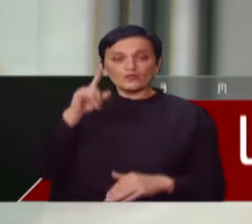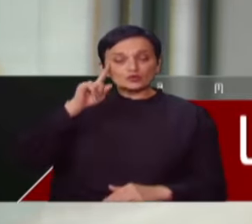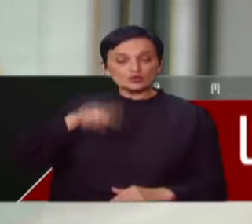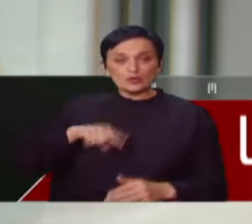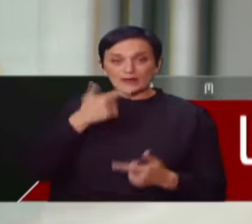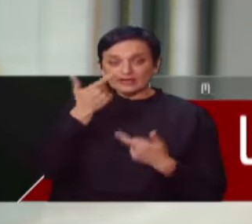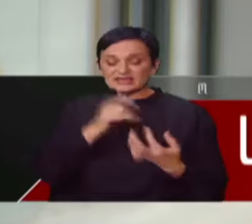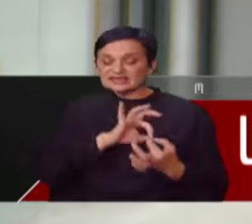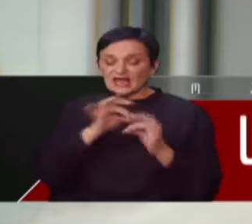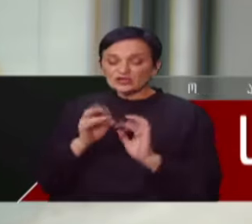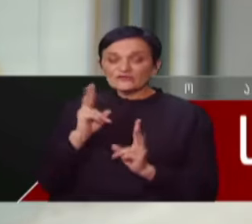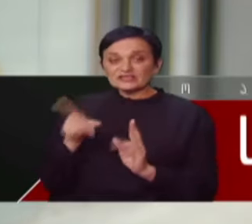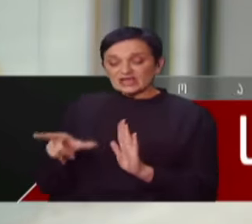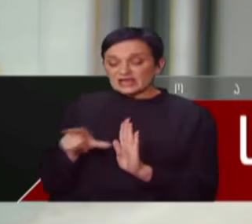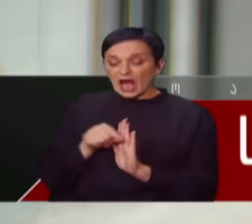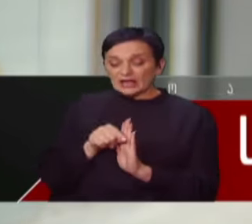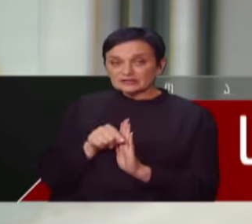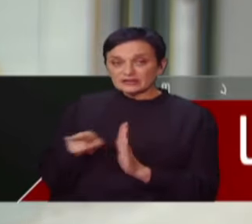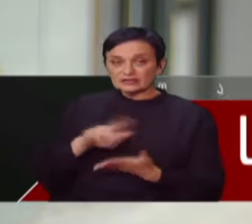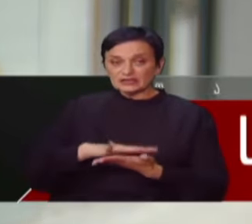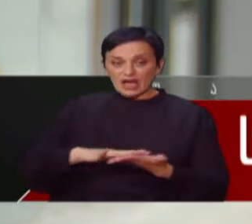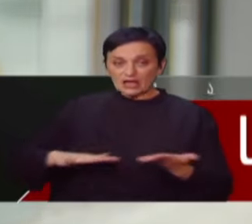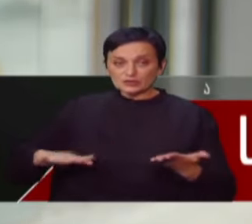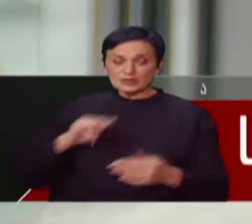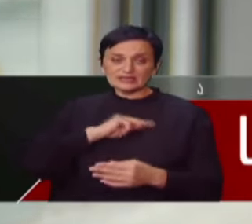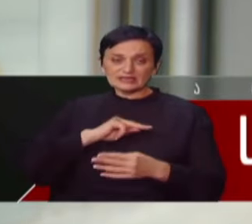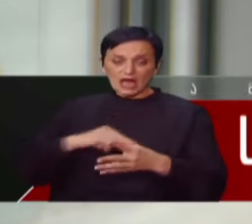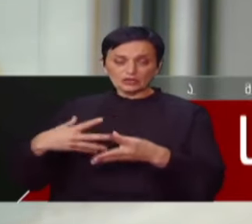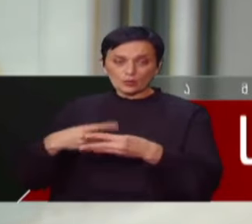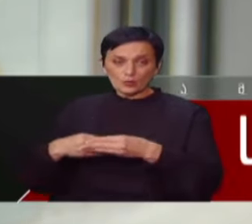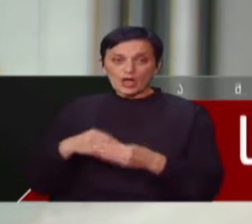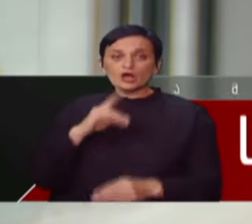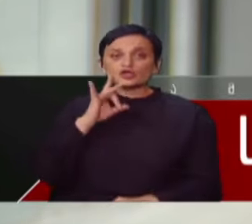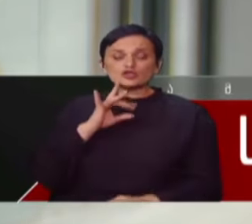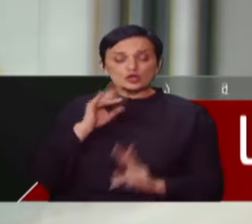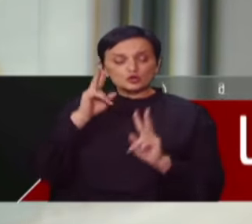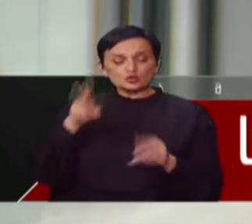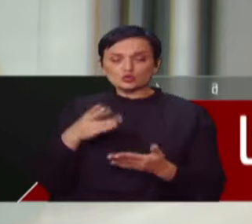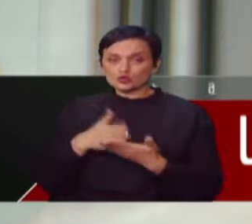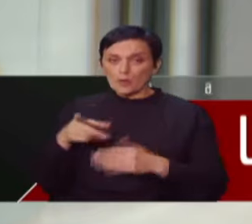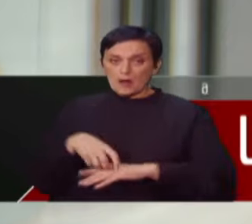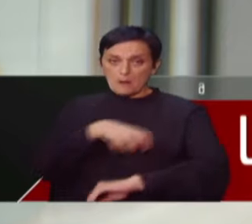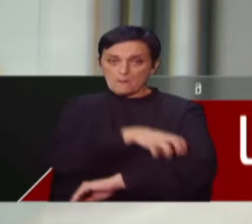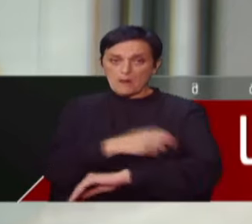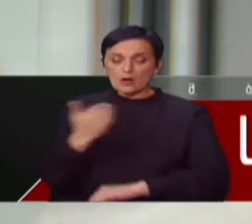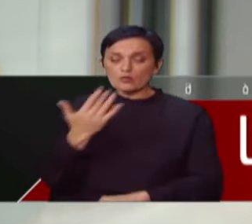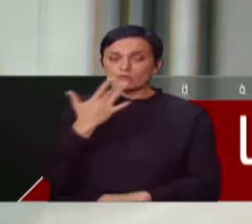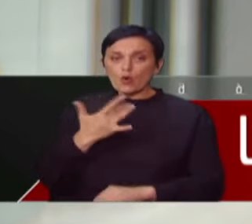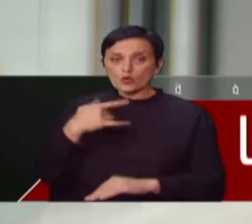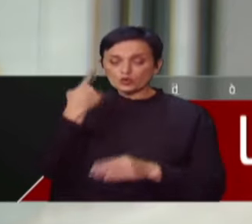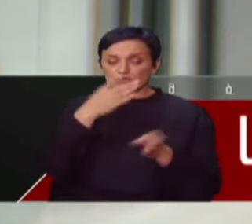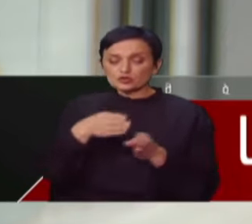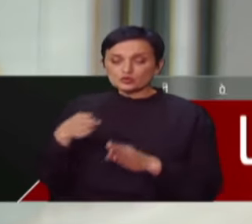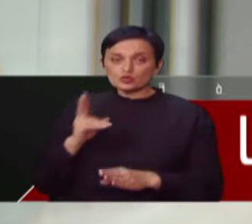ცნობილი დეტალურად, ვისთან ერთად გააგრძელებენ ისინი თანამშრომლობას. ჯერ ცნობილი არ არის ამ პარტიების და პოლიტიკური